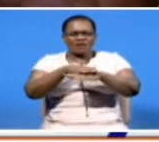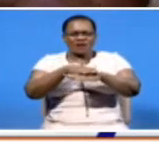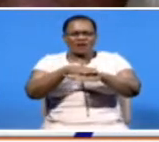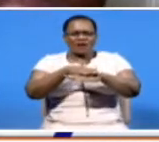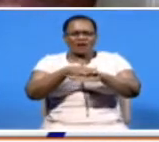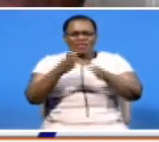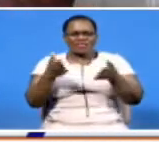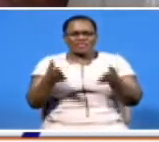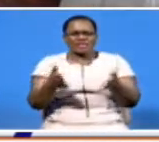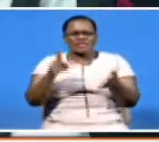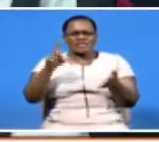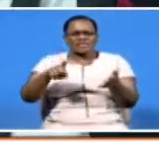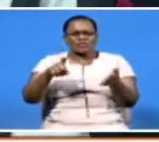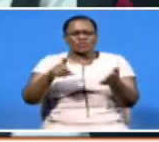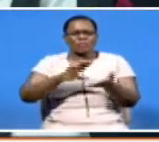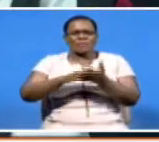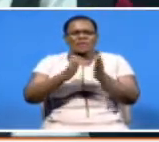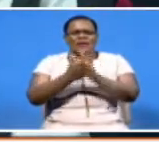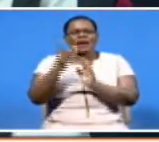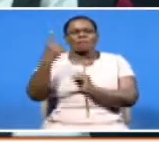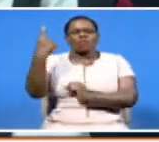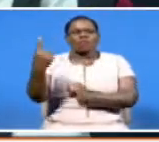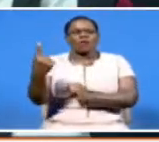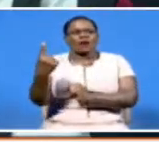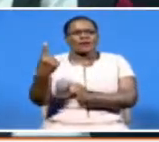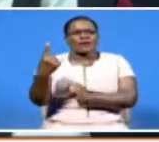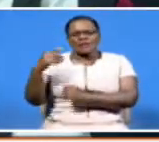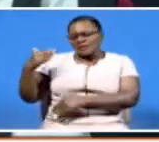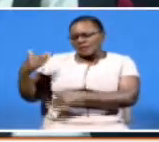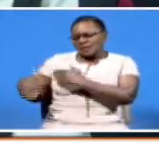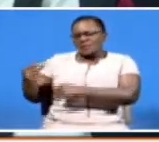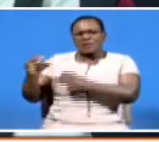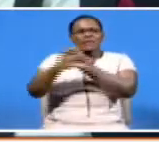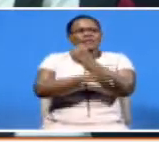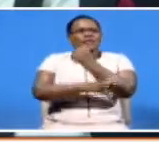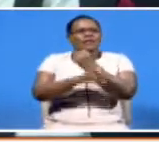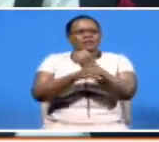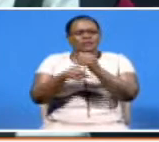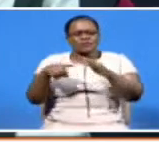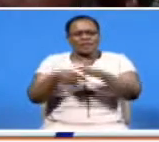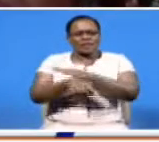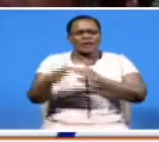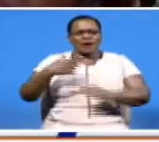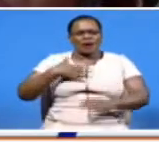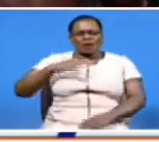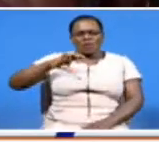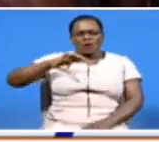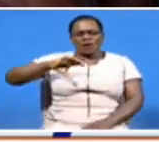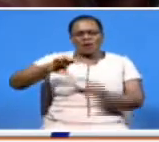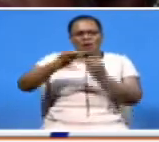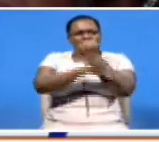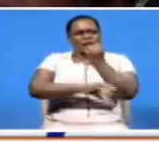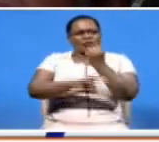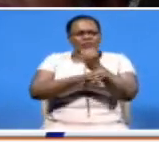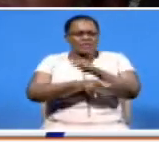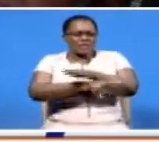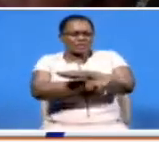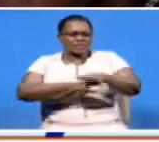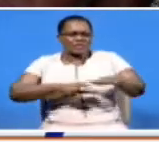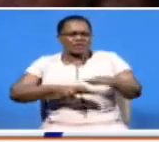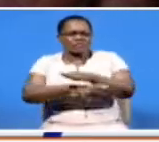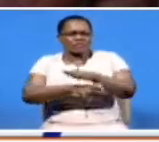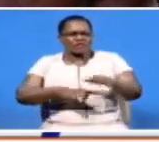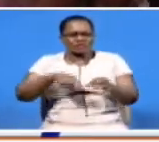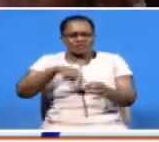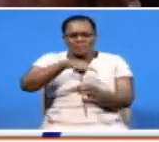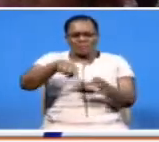needs to become one. Some neighboring countries, they have invaded the country and they have started looting